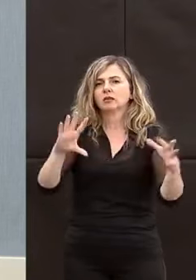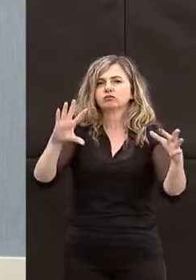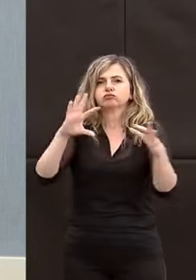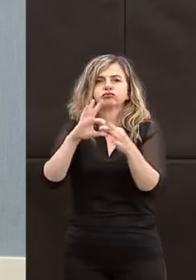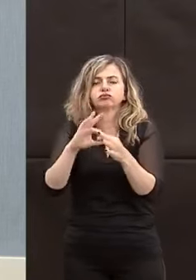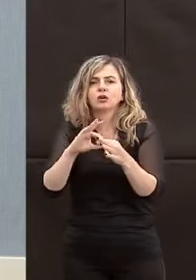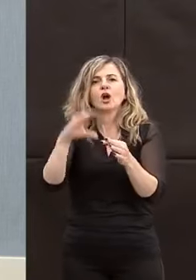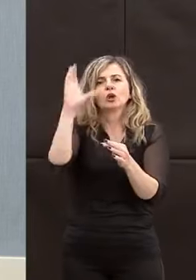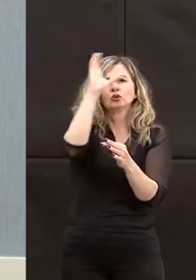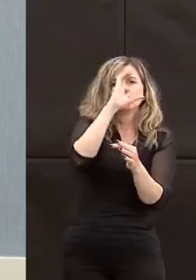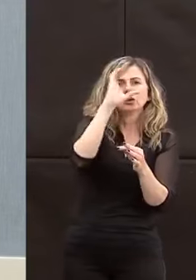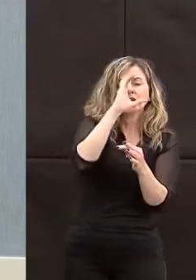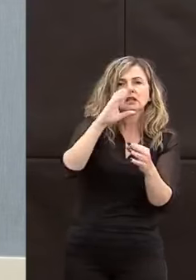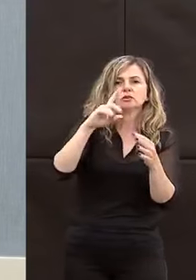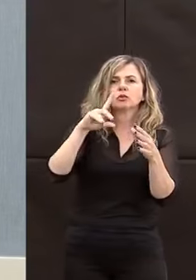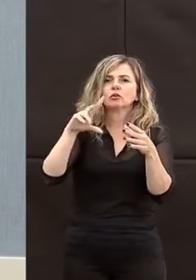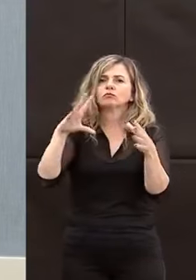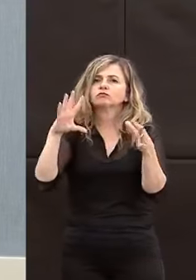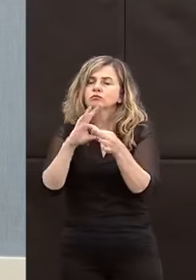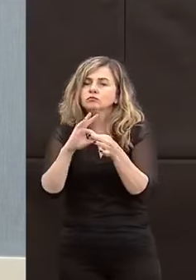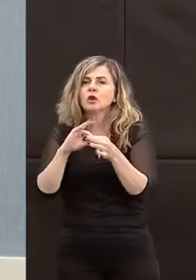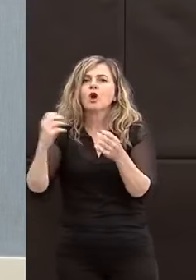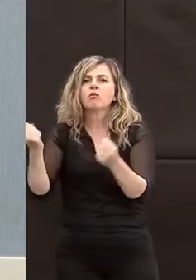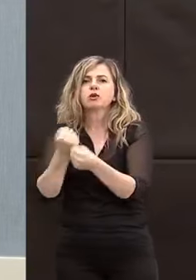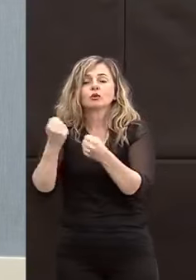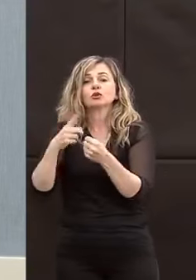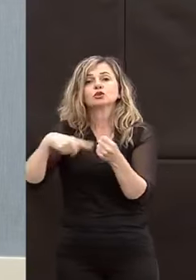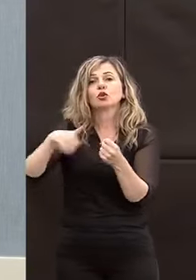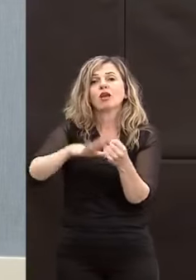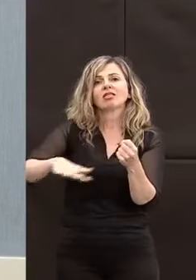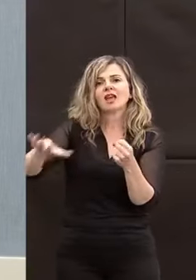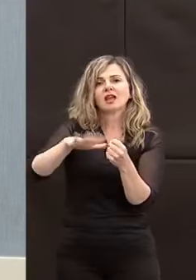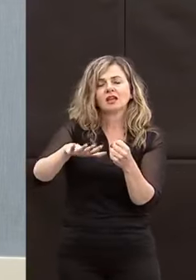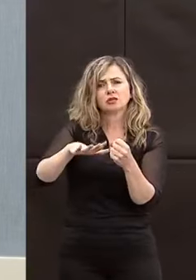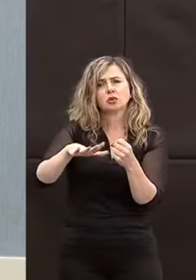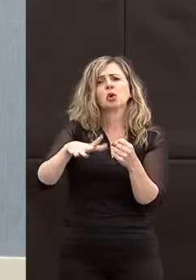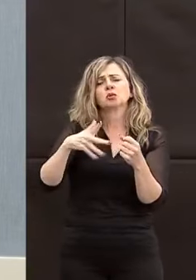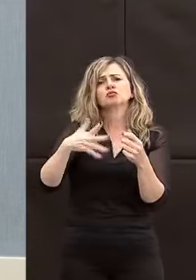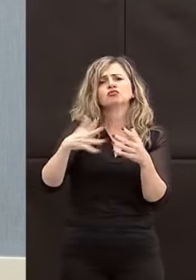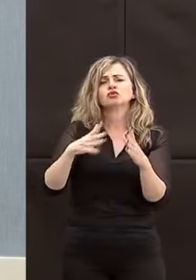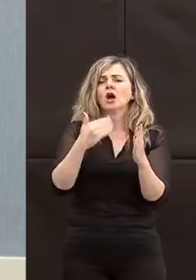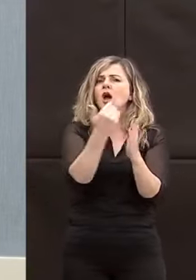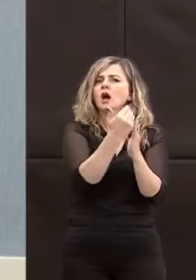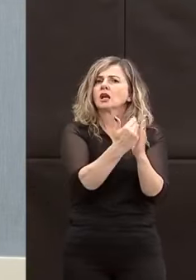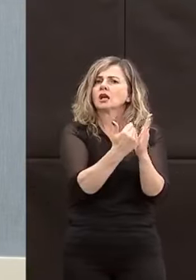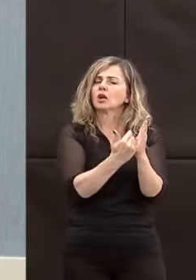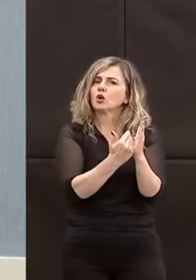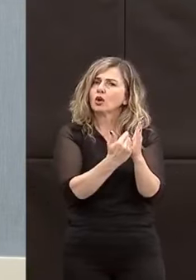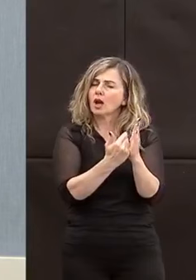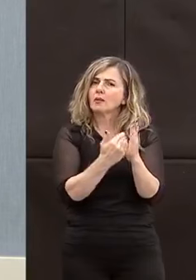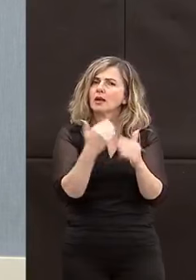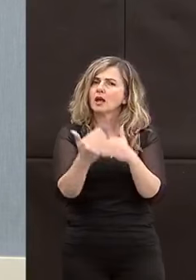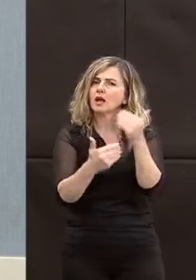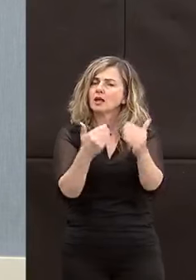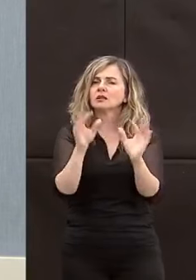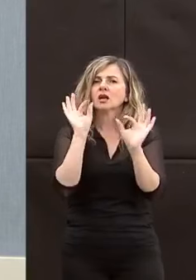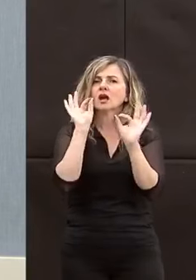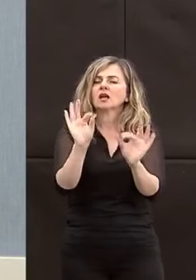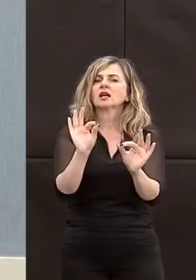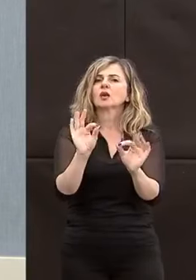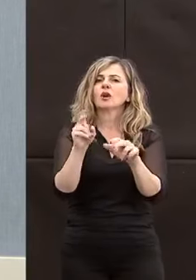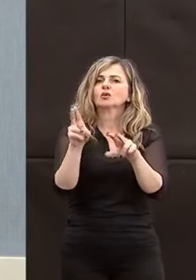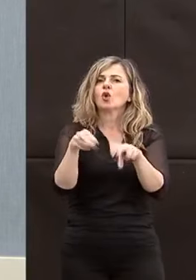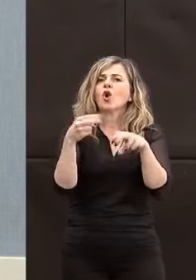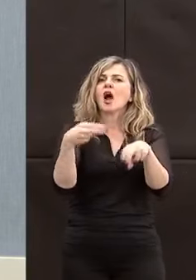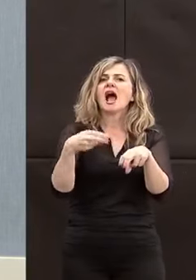quella che è la promozione del nostro territorio sono in fase di stesura anche i regolamenti riguardante l'agriturismo a seguito dell'approvazione